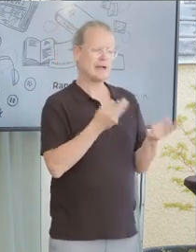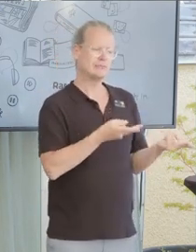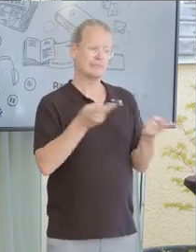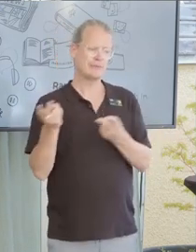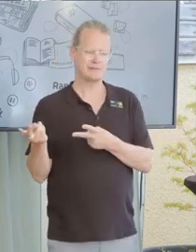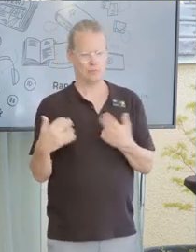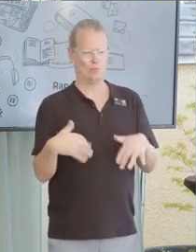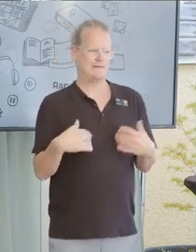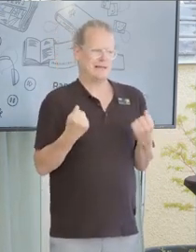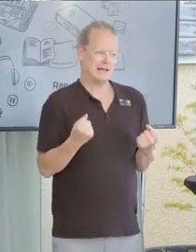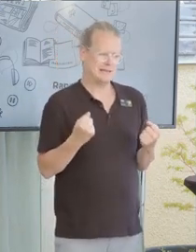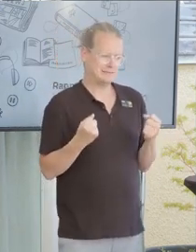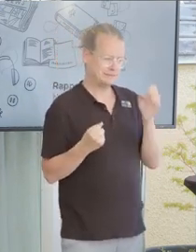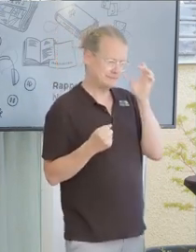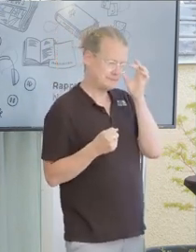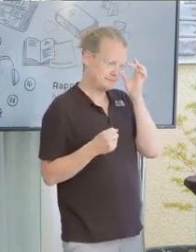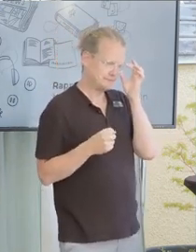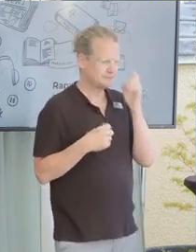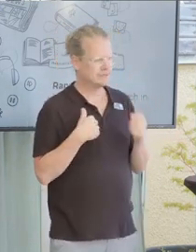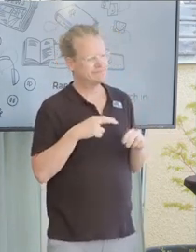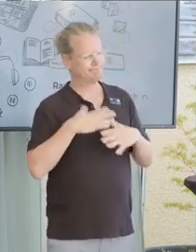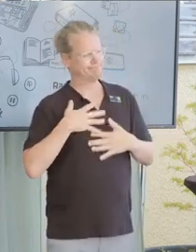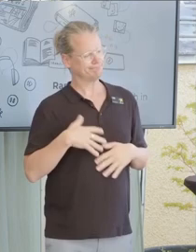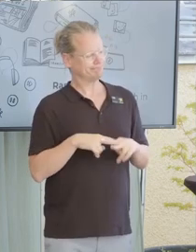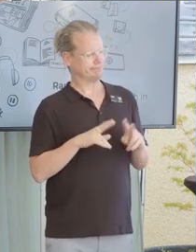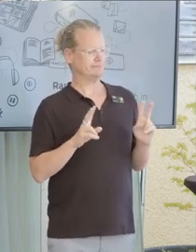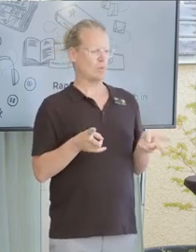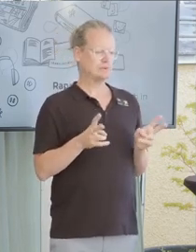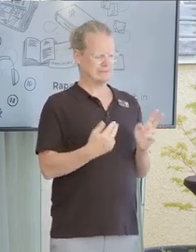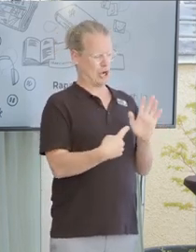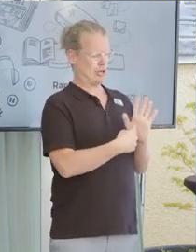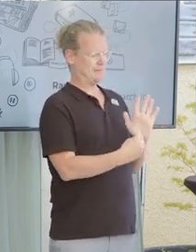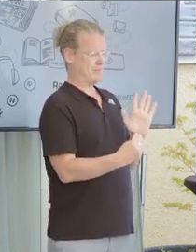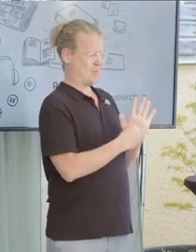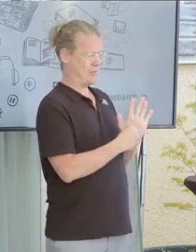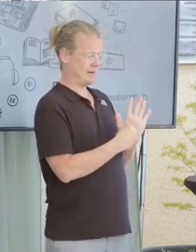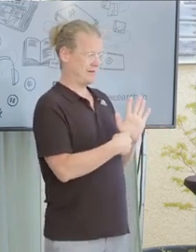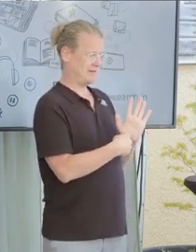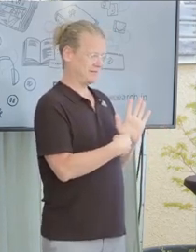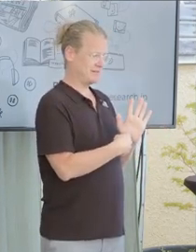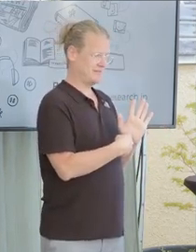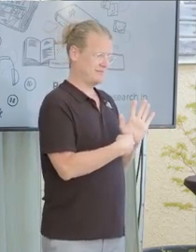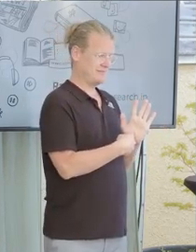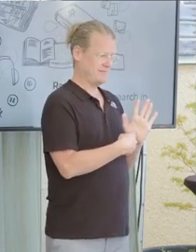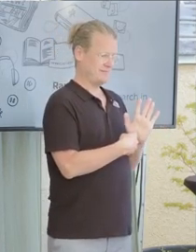i diskussionen kring upphovsrättsdirektivet att det inte fanns jättestark representation från civilsamhälle.